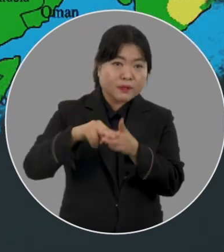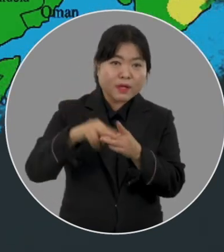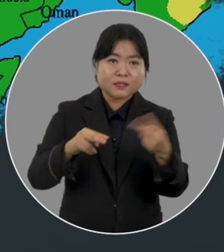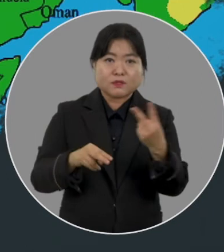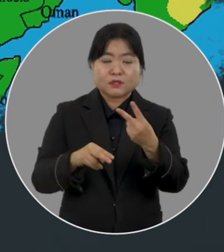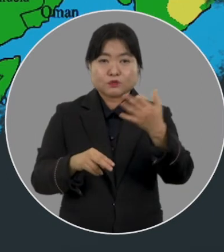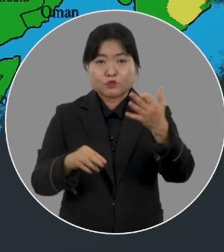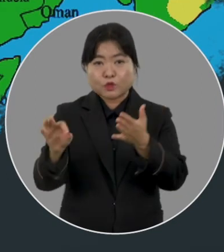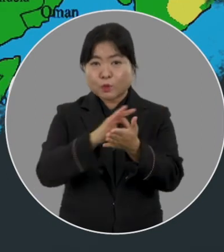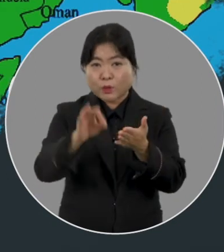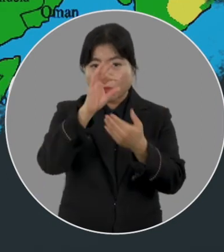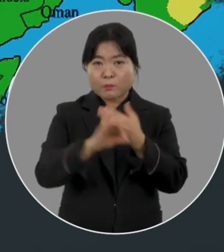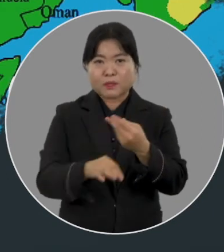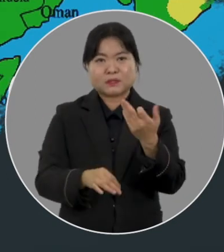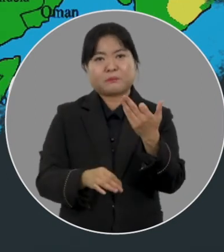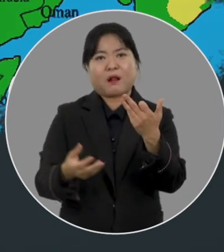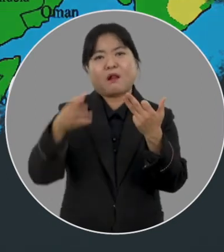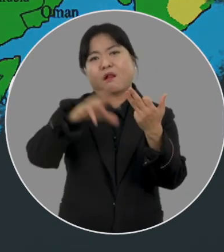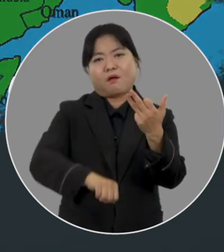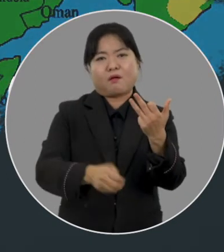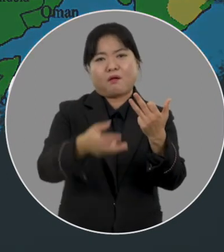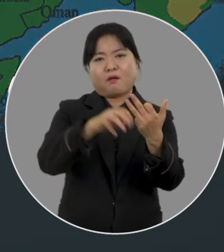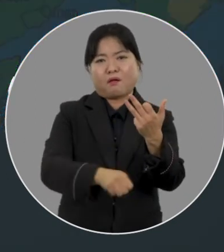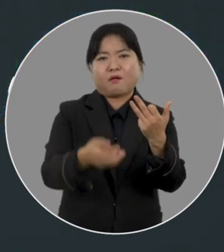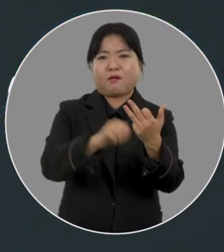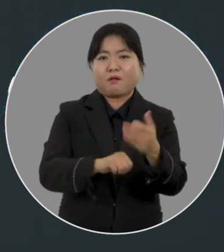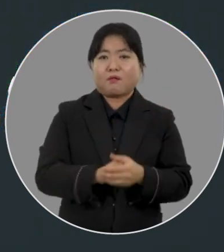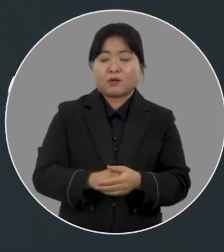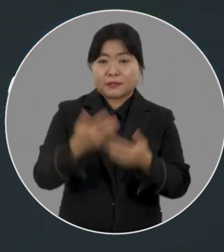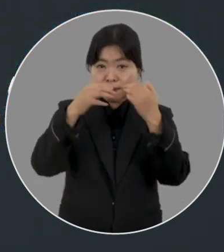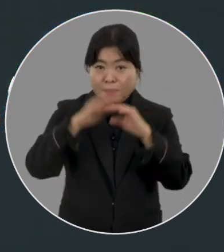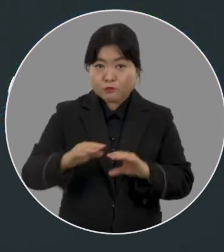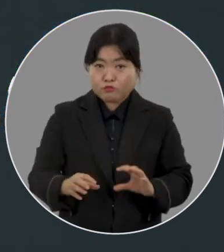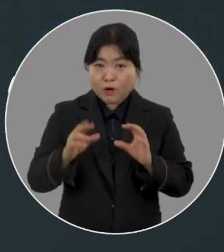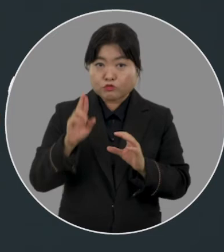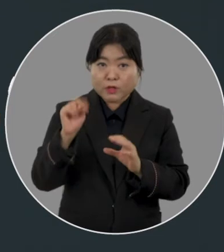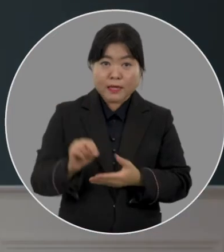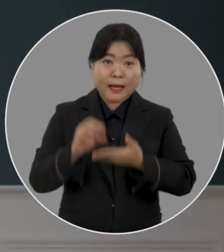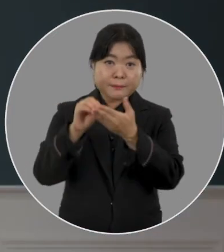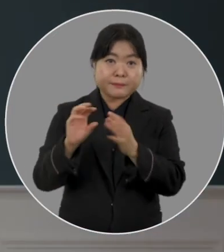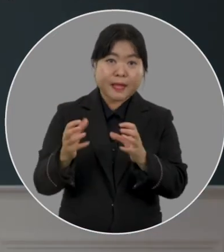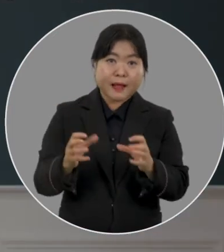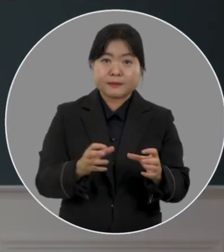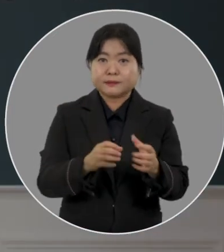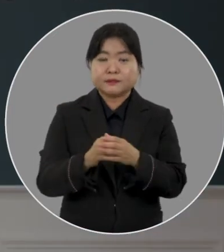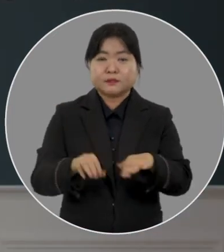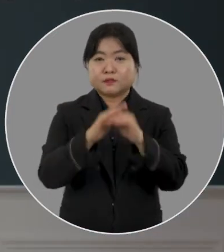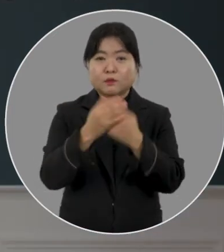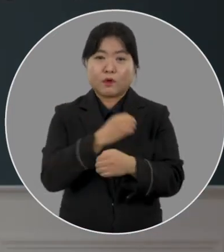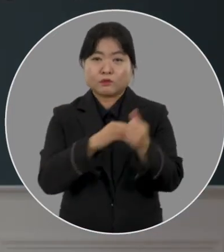2019년 통계에 의하면 약 18억 정도로 추산되고 이슬람 국가로 유엔에 가입하고 있는 나라는